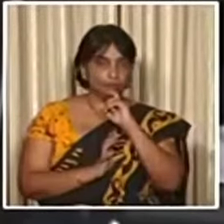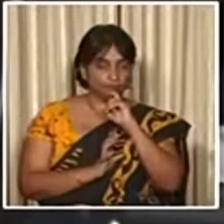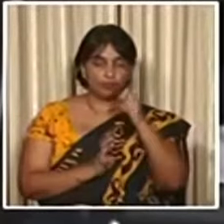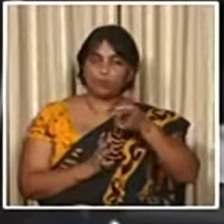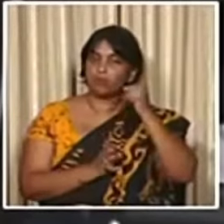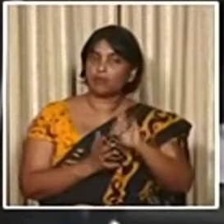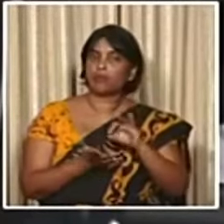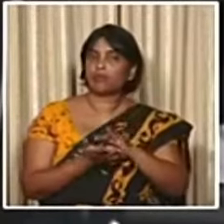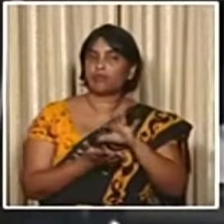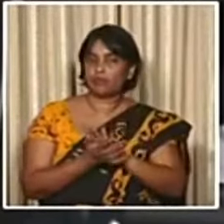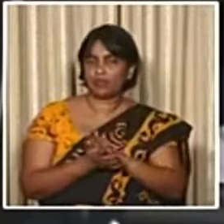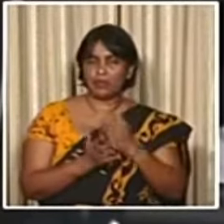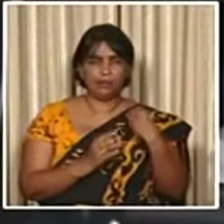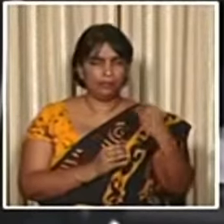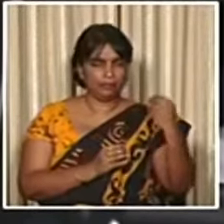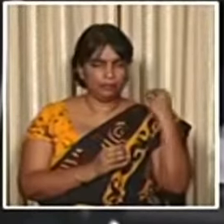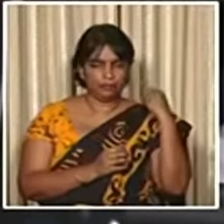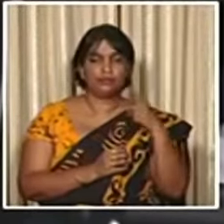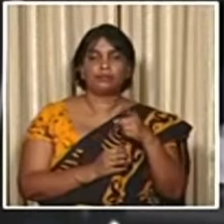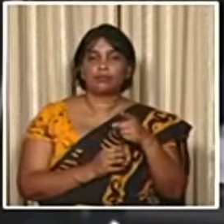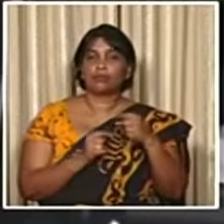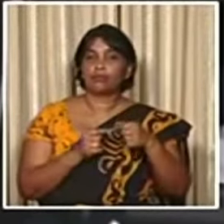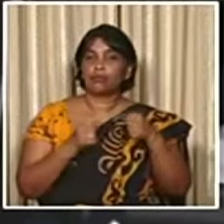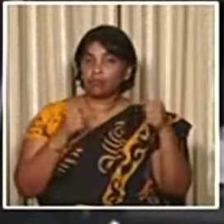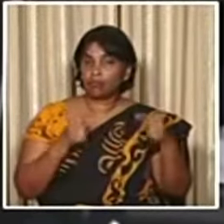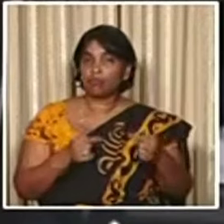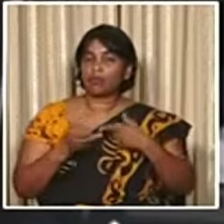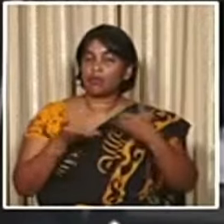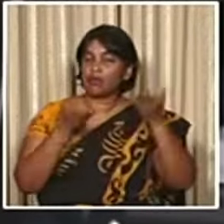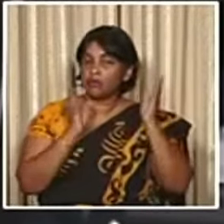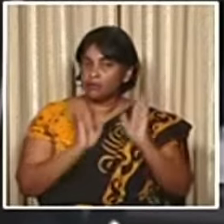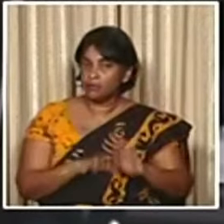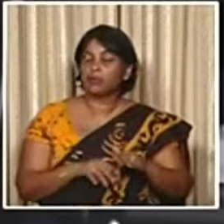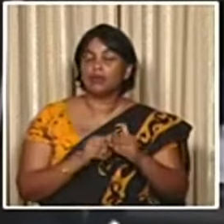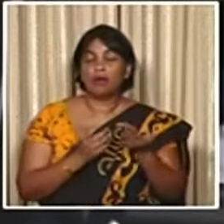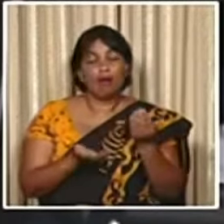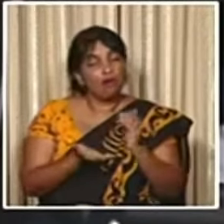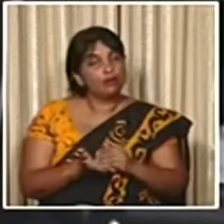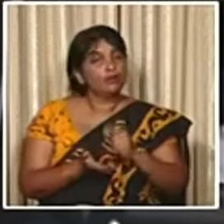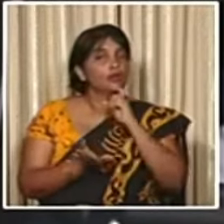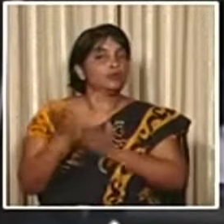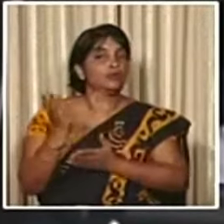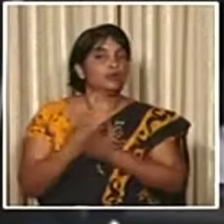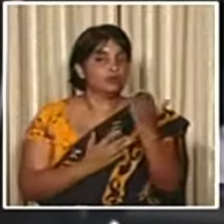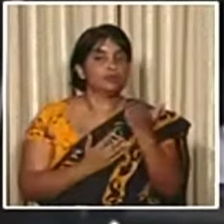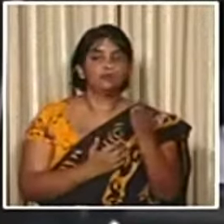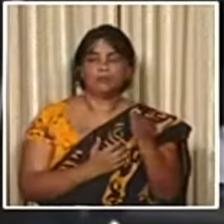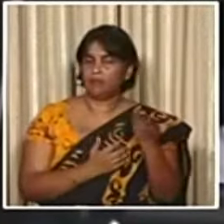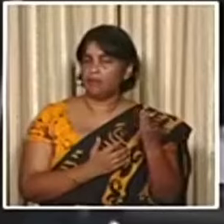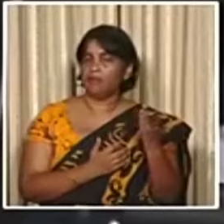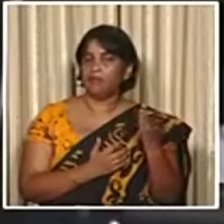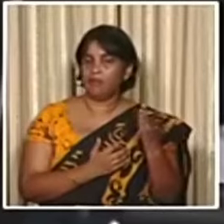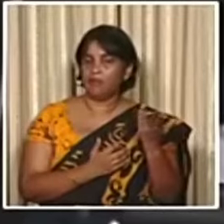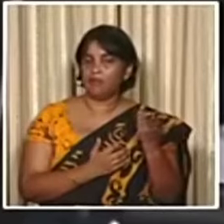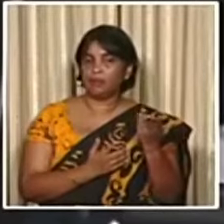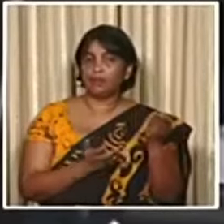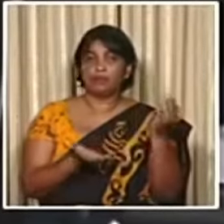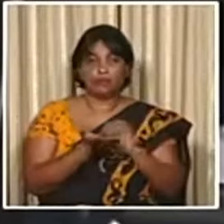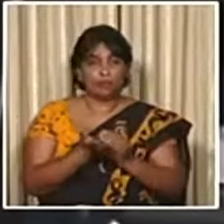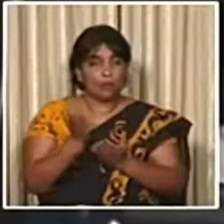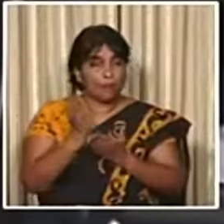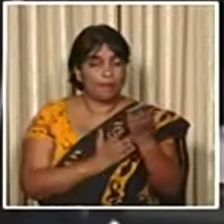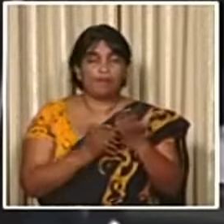ශ්‍රේෂ්ඨාධිකරණේ නඩු තීන්දුවක් දීලා තියෙනවා මෑතකදී ඒකට විරුද්ධව අවසාන අපයලා කාපහු යන්න පුළුවන් කියලා. එතකොට වෙන්නේ මේ බැල්